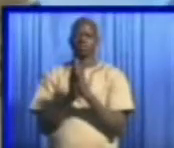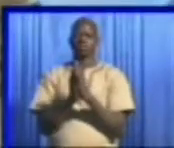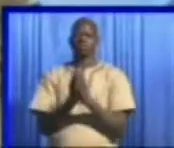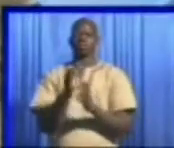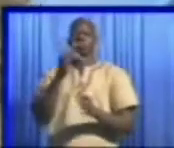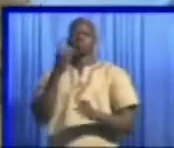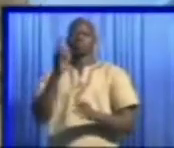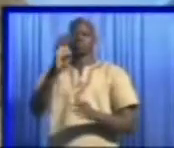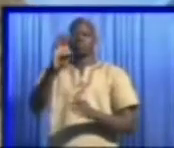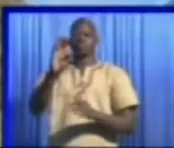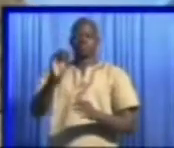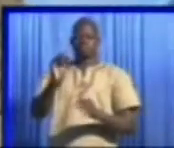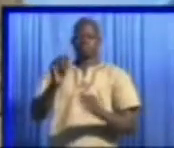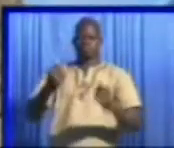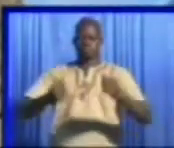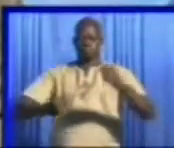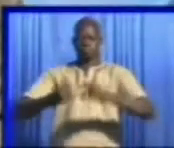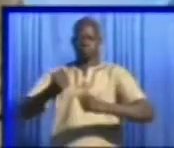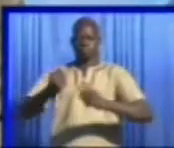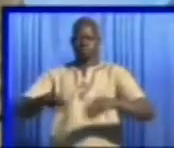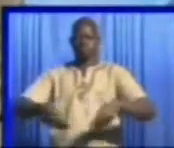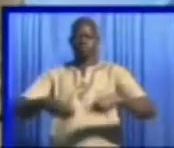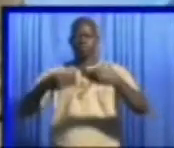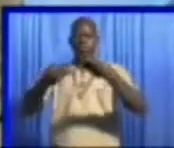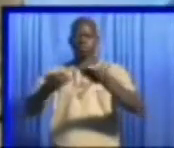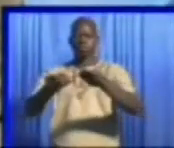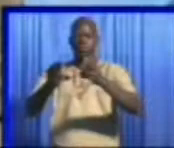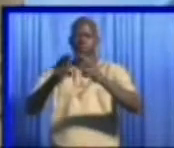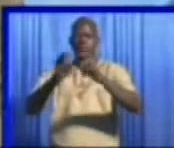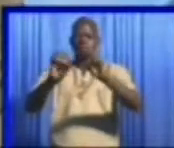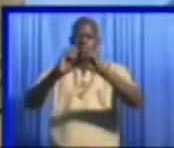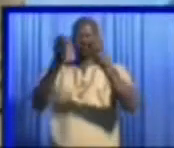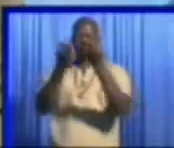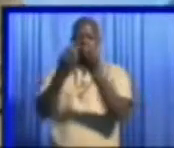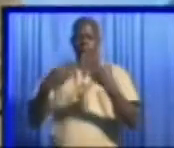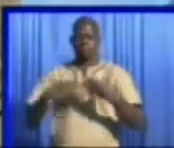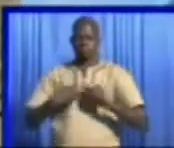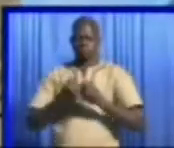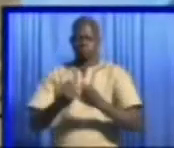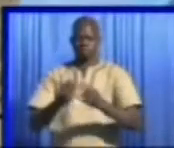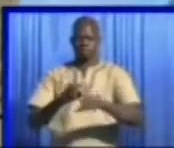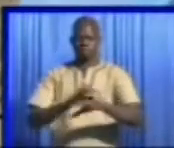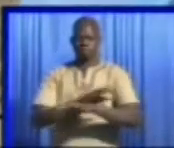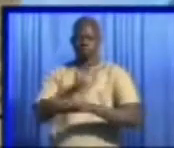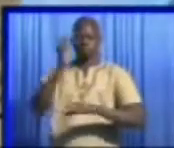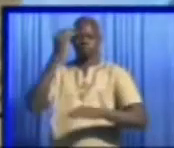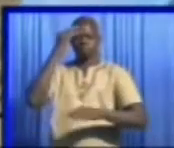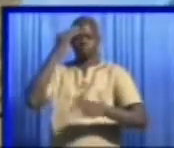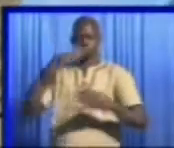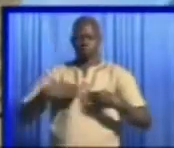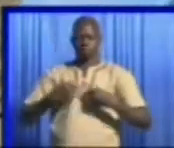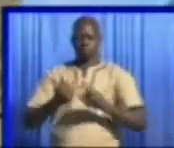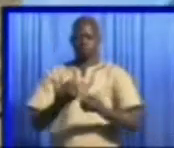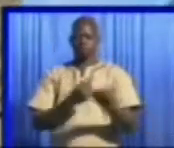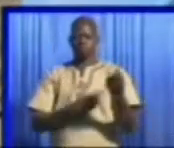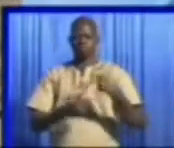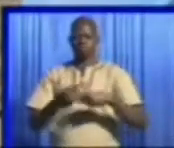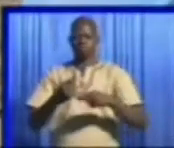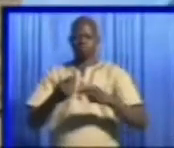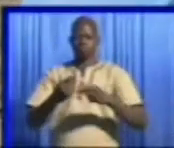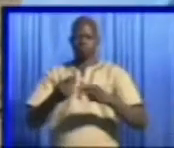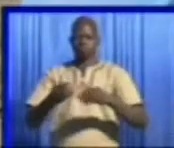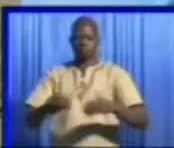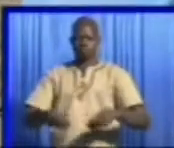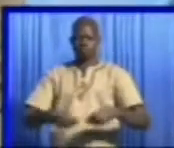une quarantaine de véhicules remis aux équipes de santé sur le terrain. Le ministère de la Santé vient de doter